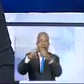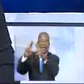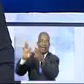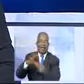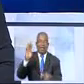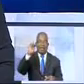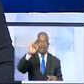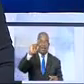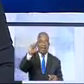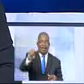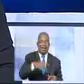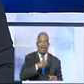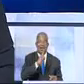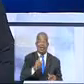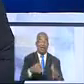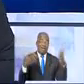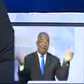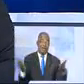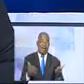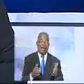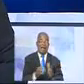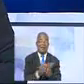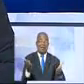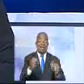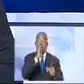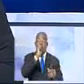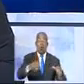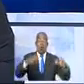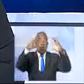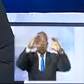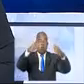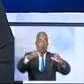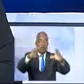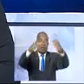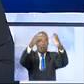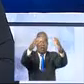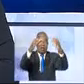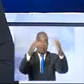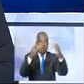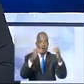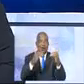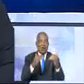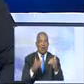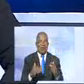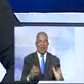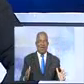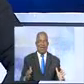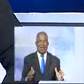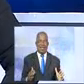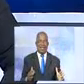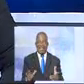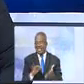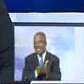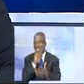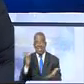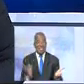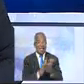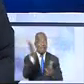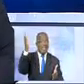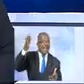bien connue pour ses cascades naturelles. Ce lieu qui a longtemps attiré les touristes a connu une période d'abandon due à son état